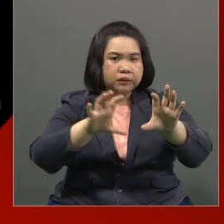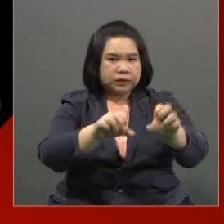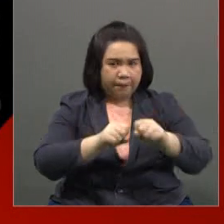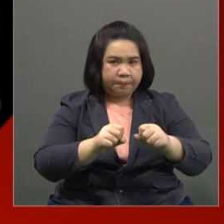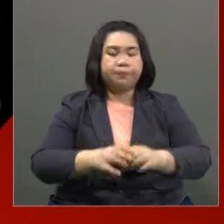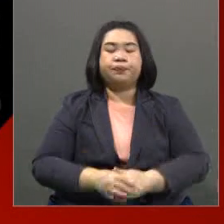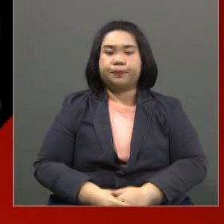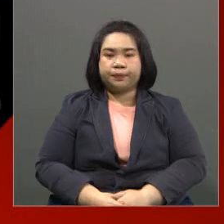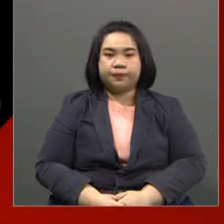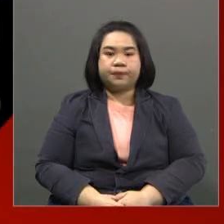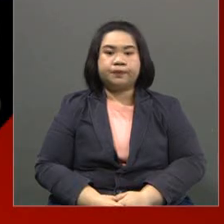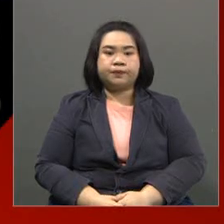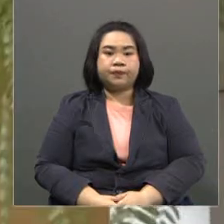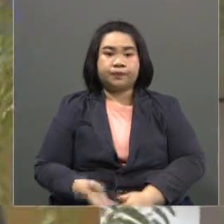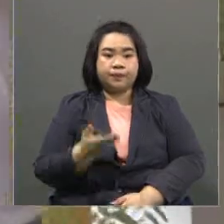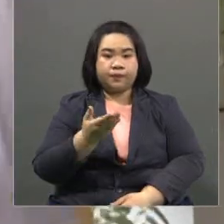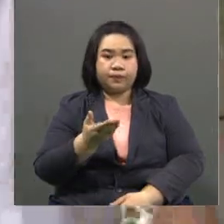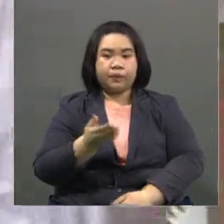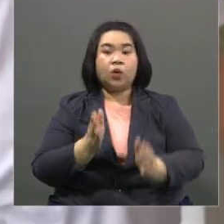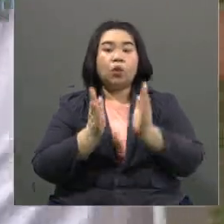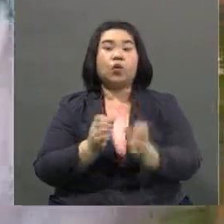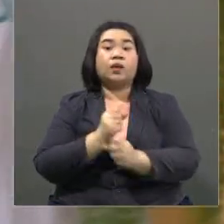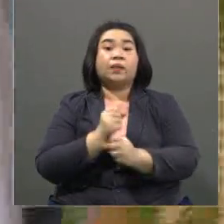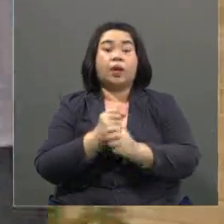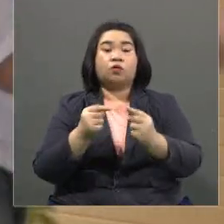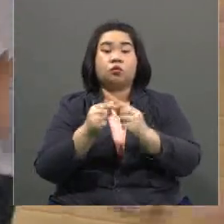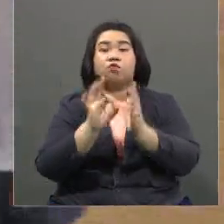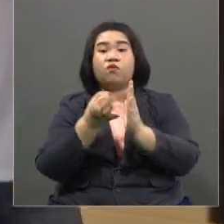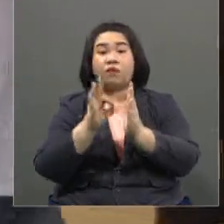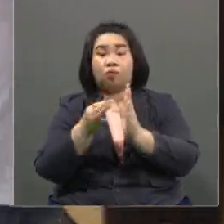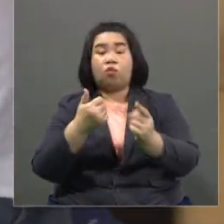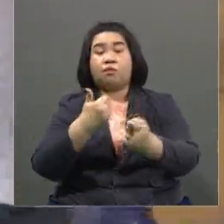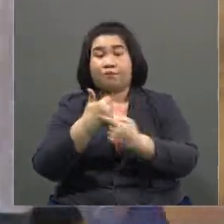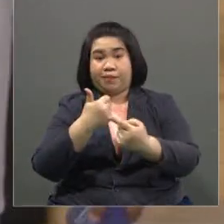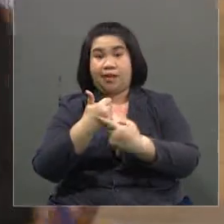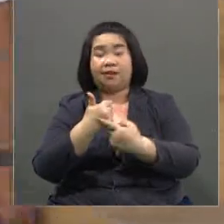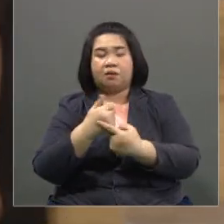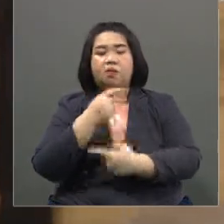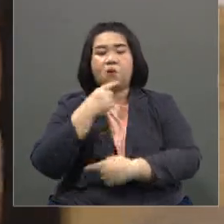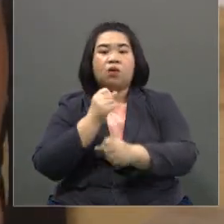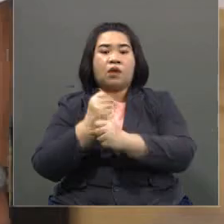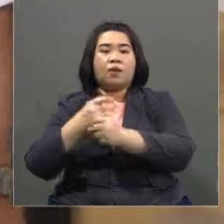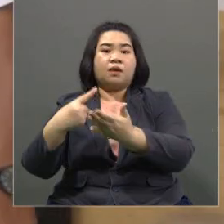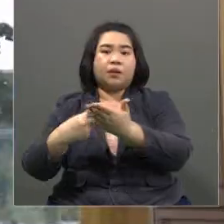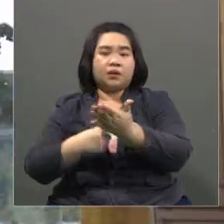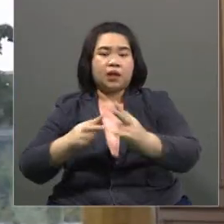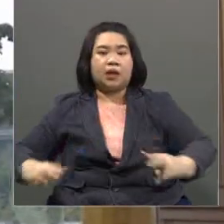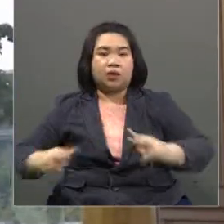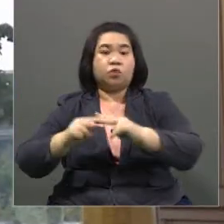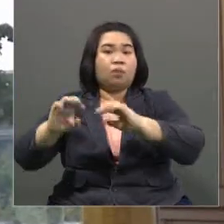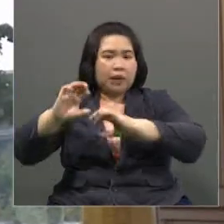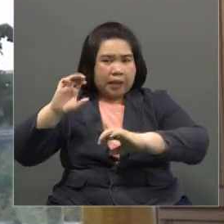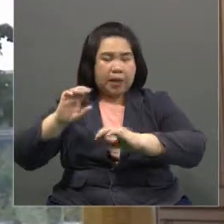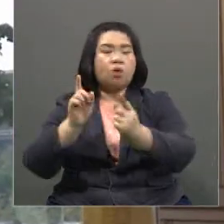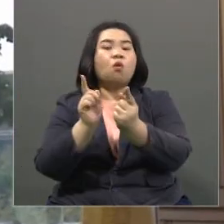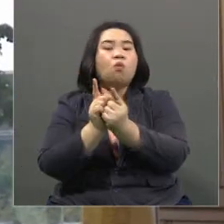นะคะขณะเดียวกันนายเอกภพเหลืองประเสริฐค่ะผู้ก่อตั้งเพจสายใหม่ต้องรอดในฐานะที่ปรึกษารัฐมนตรีว่าการกระทรวงมหาดไทยก็เข้าพบนะ